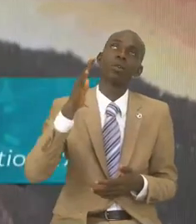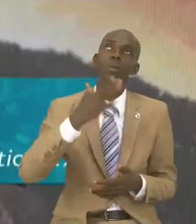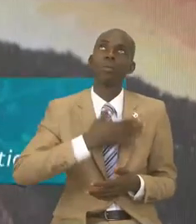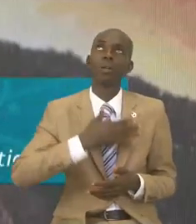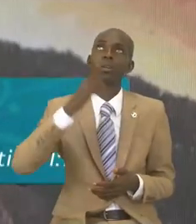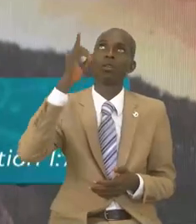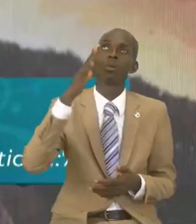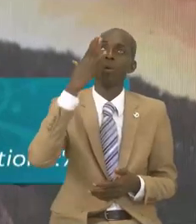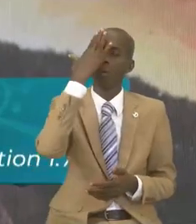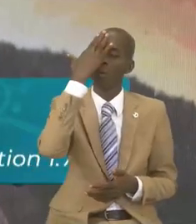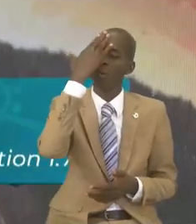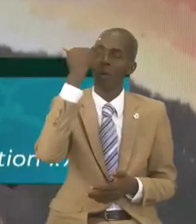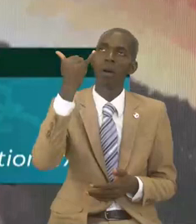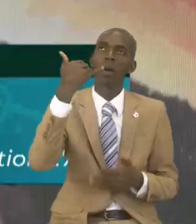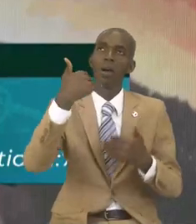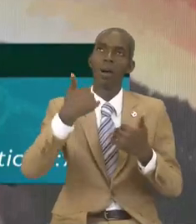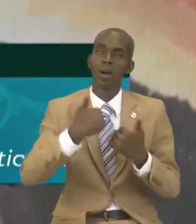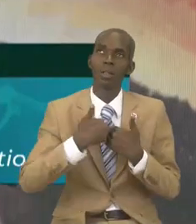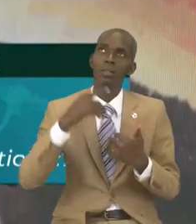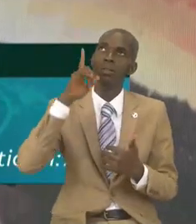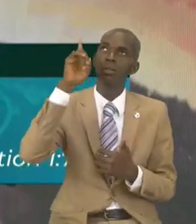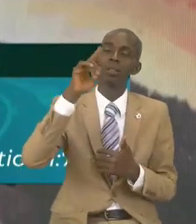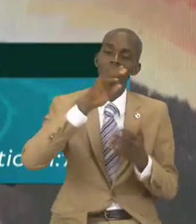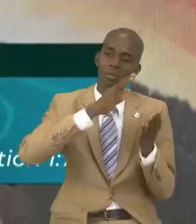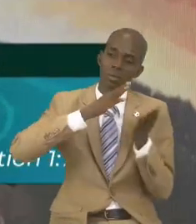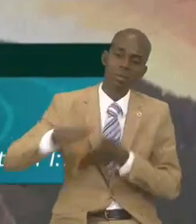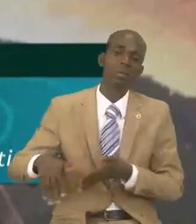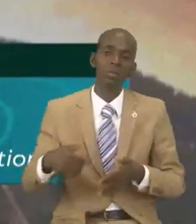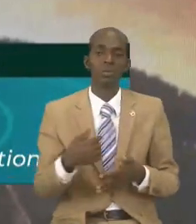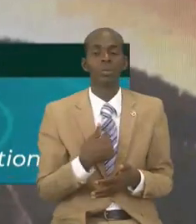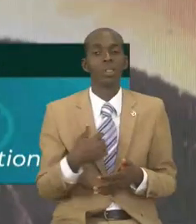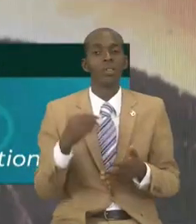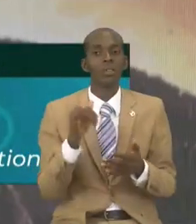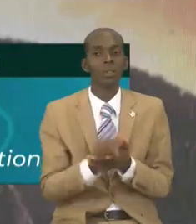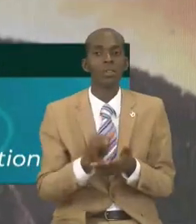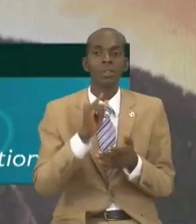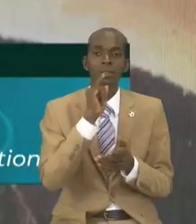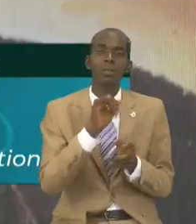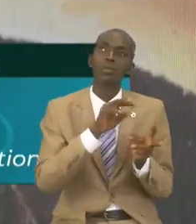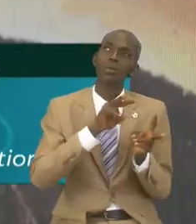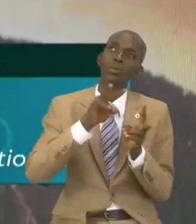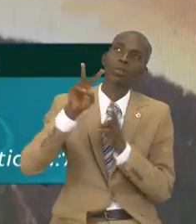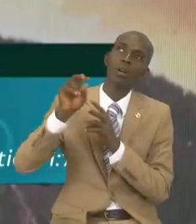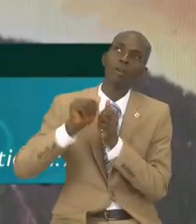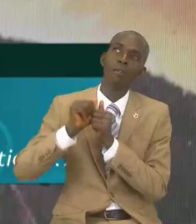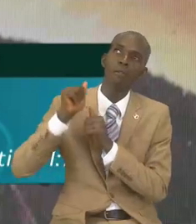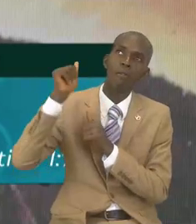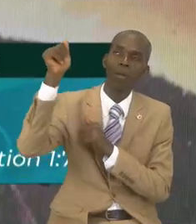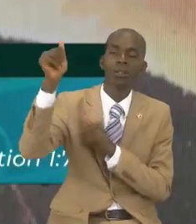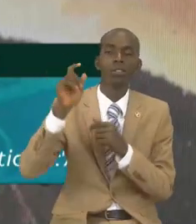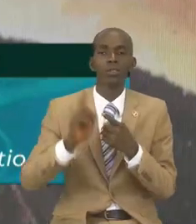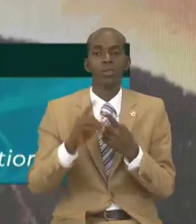Mon Dieu, pourquoi m'as-tu abandonné? Ça, c'était